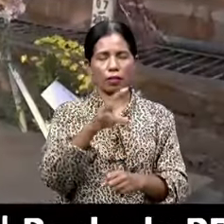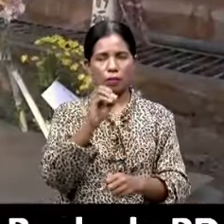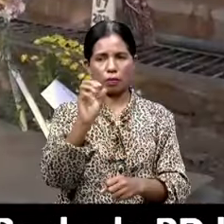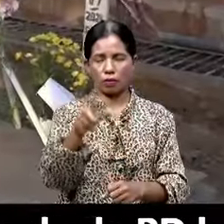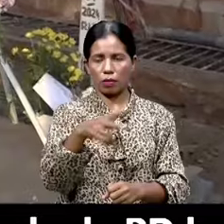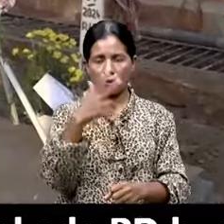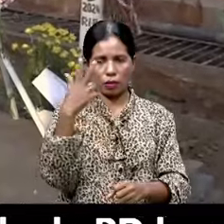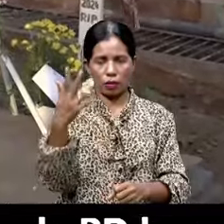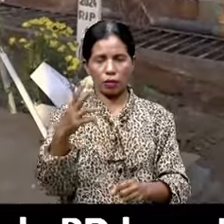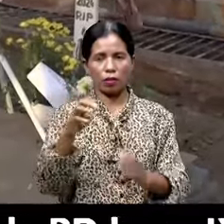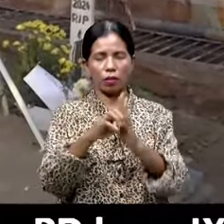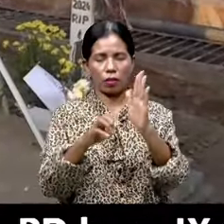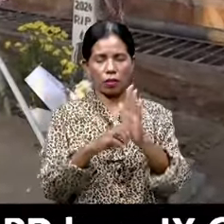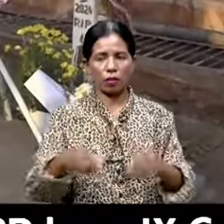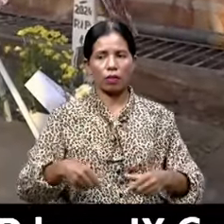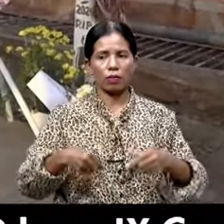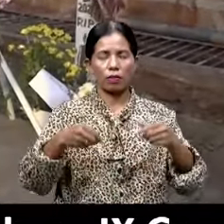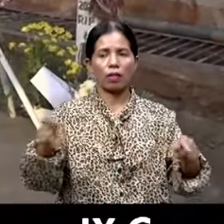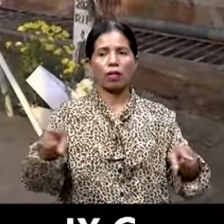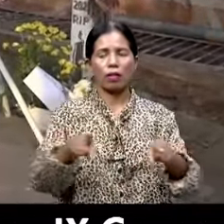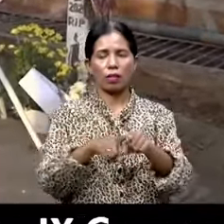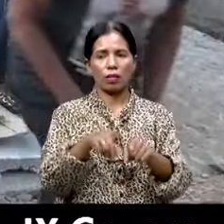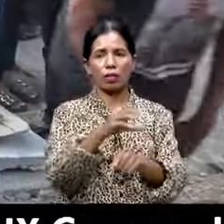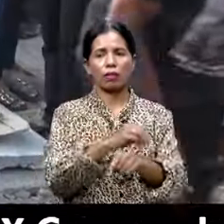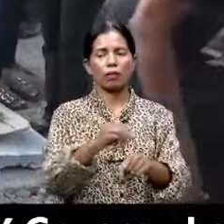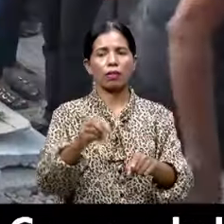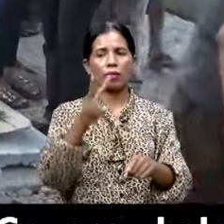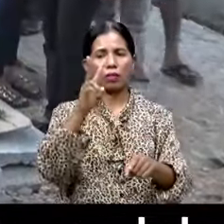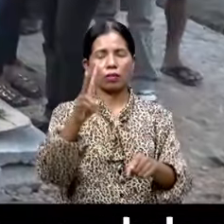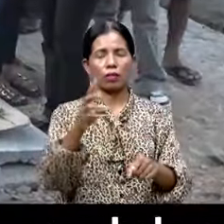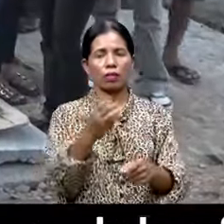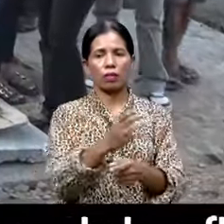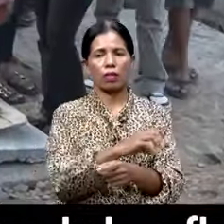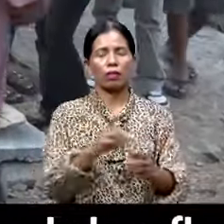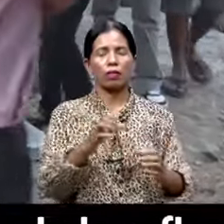restintolo estado condecora saudoso ho grau segundo ho ordem valentil.